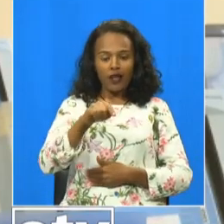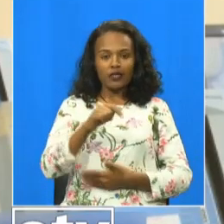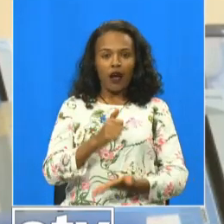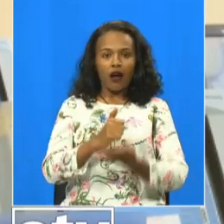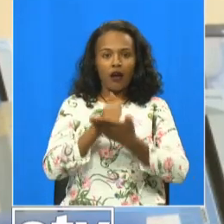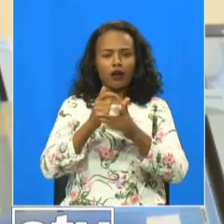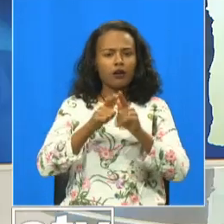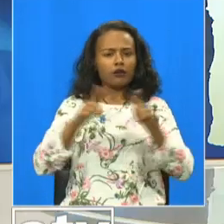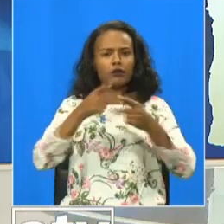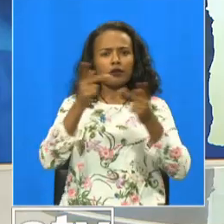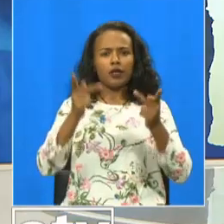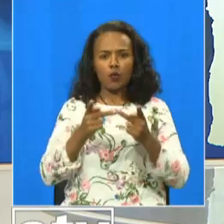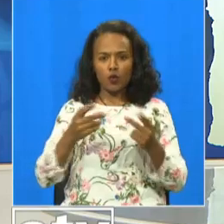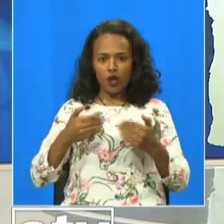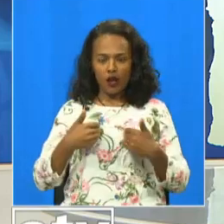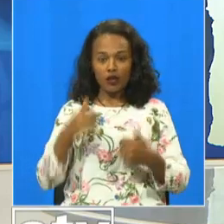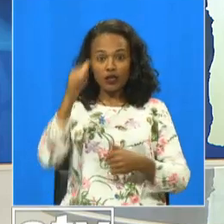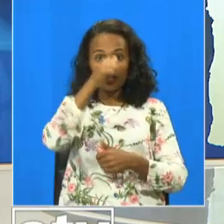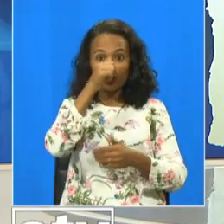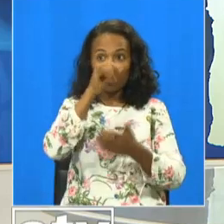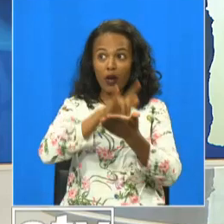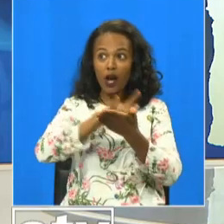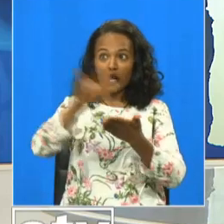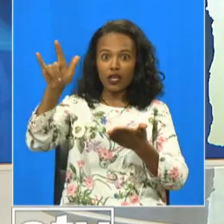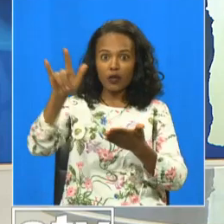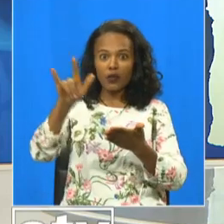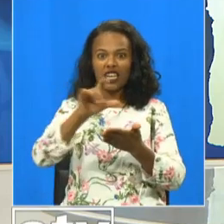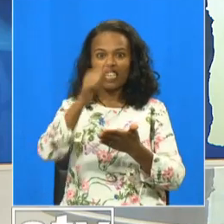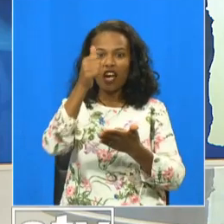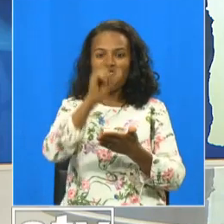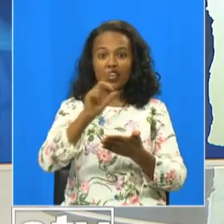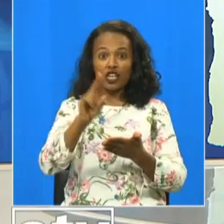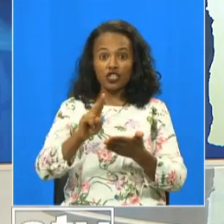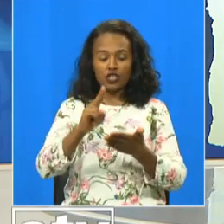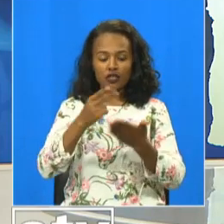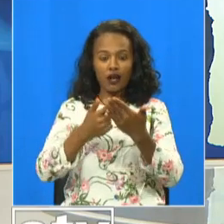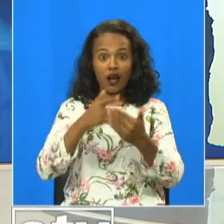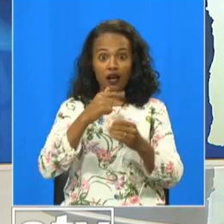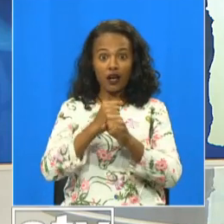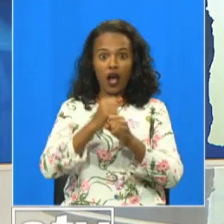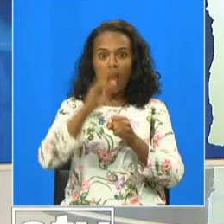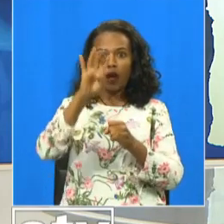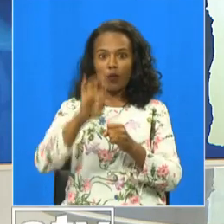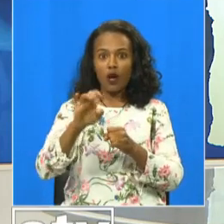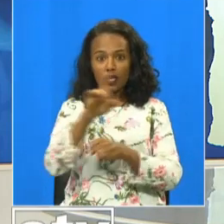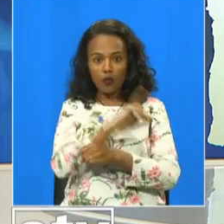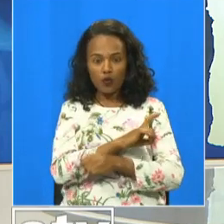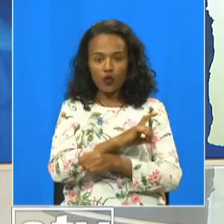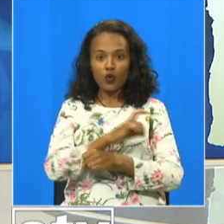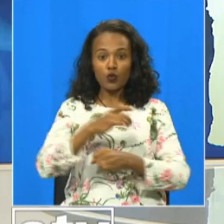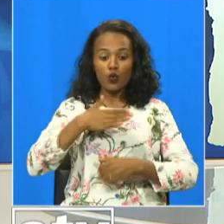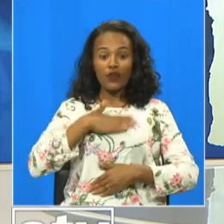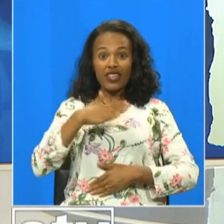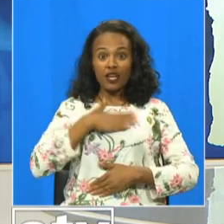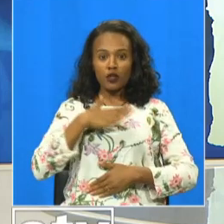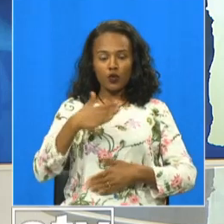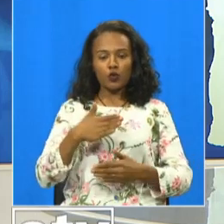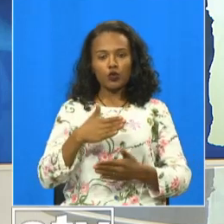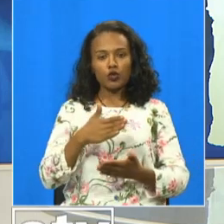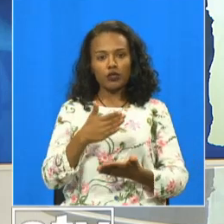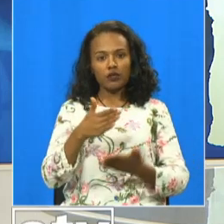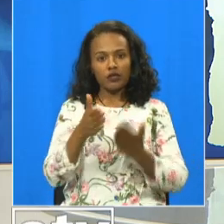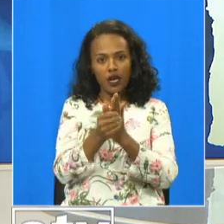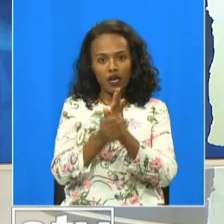አጋርነት ትልቅ ቦታ አለን። የኢትዮጵያ አየር መንገድ የአቪዬሽን አካዳሚ አሁን ላይ 40 የሚጠጉ ሜካኒካል ቬንትሌተሮችን ጠግኖ ለአገልግሎት